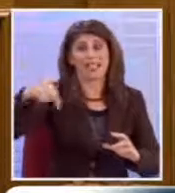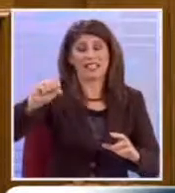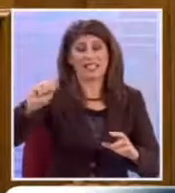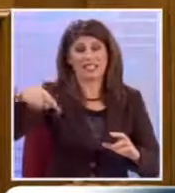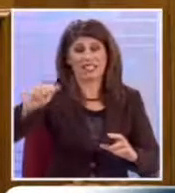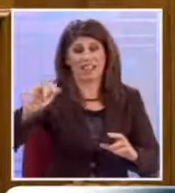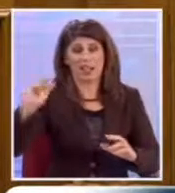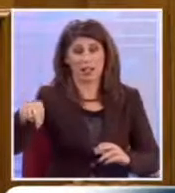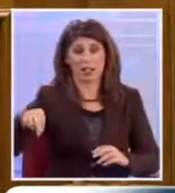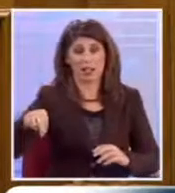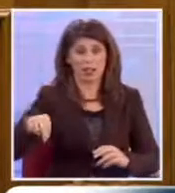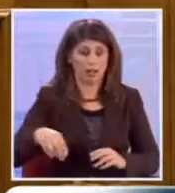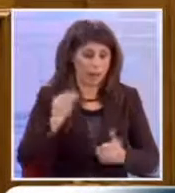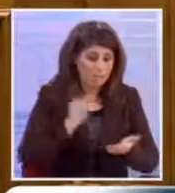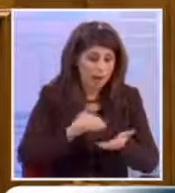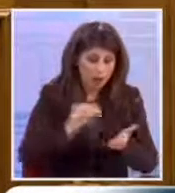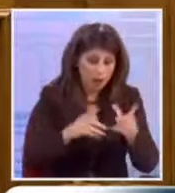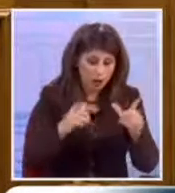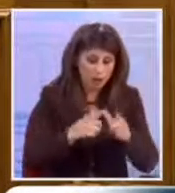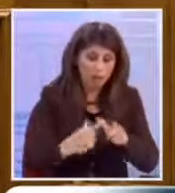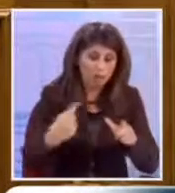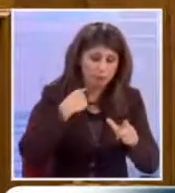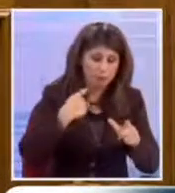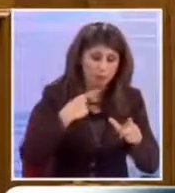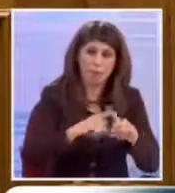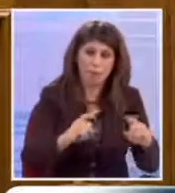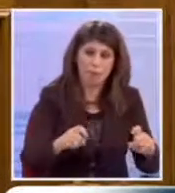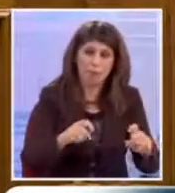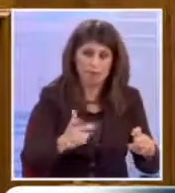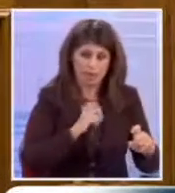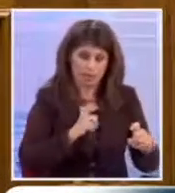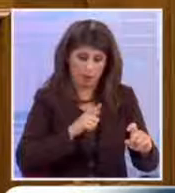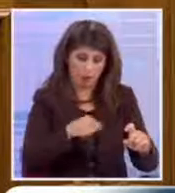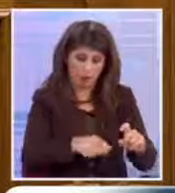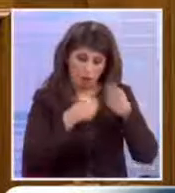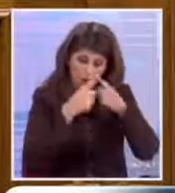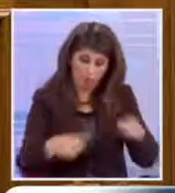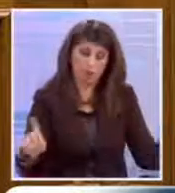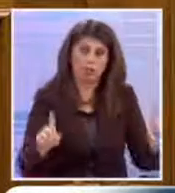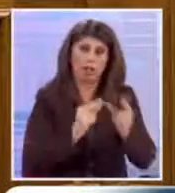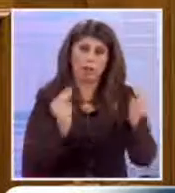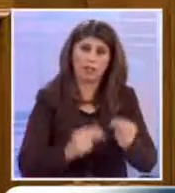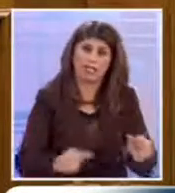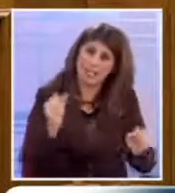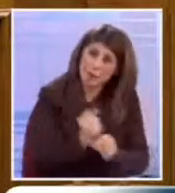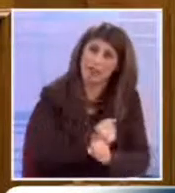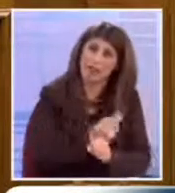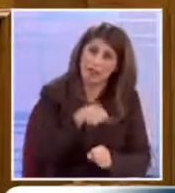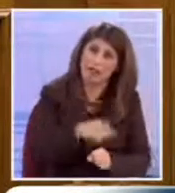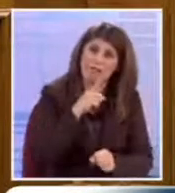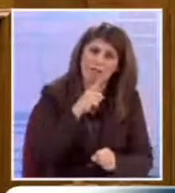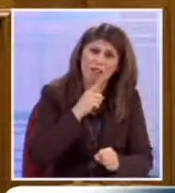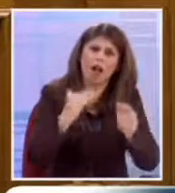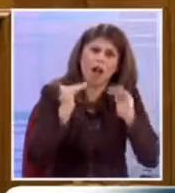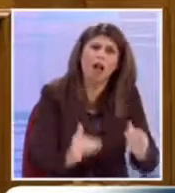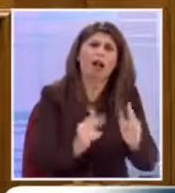ξανά το ίδιο αποτυχημένο πράγμα και να περιμένεις ότι κάποια στιγμή θα υπάρξουν διαφορετικά αποτελέσματα, και επιμένετε να ακολουθείτε την ίδια